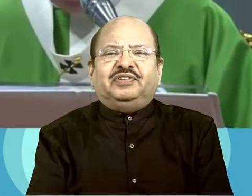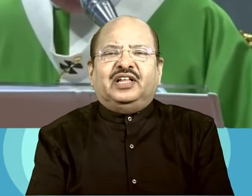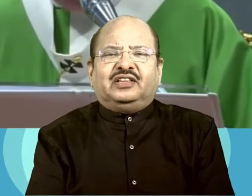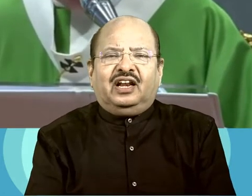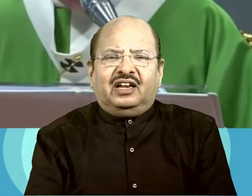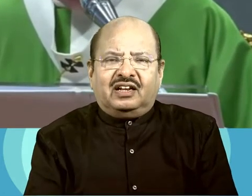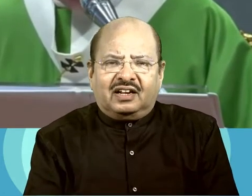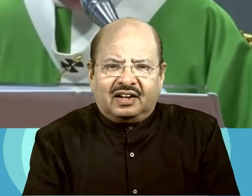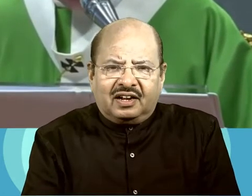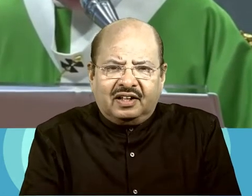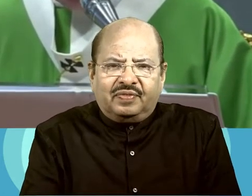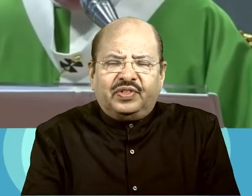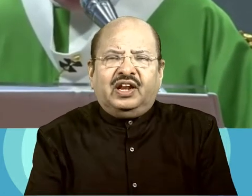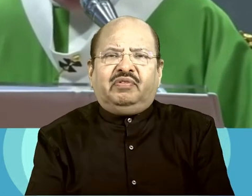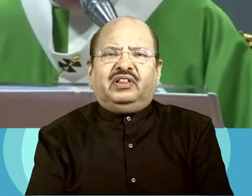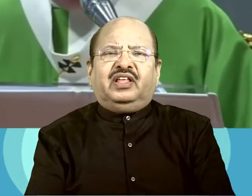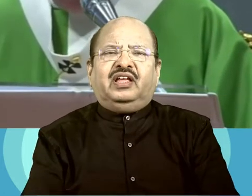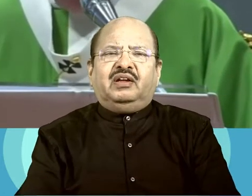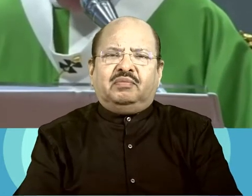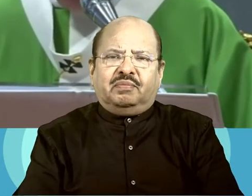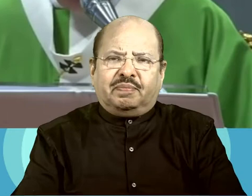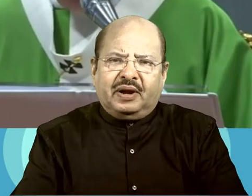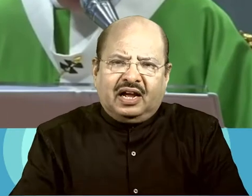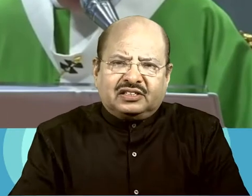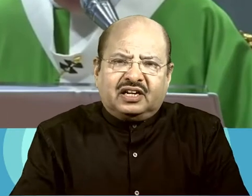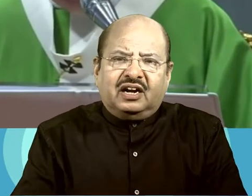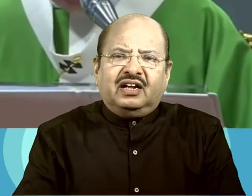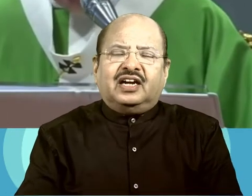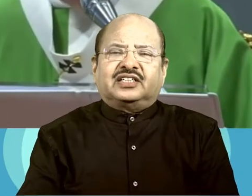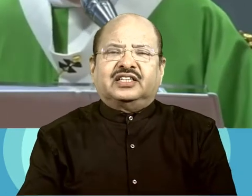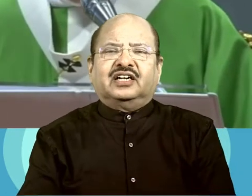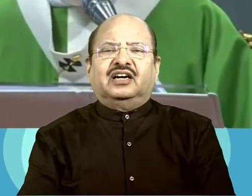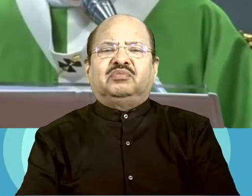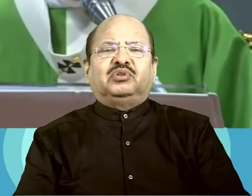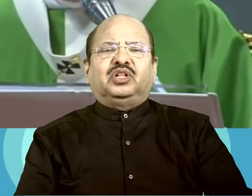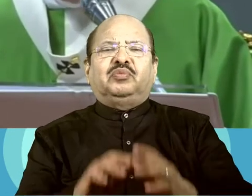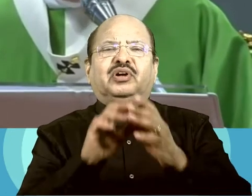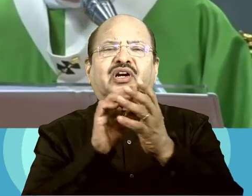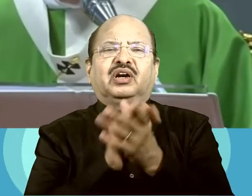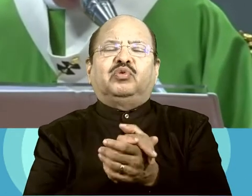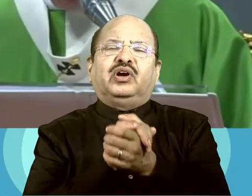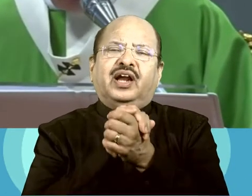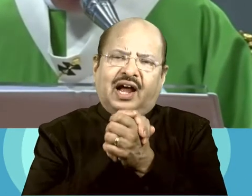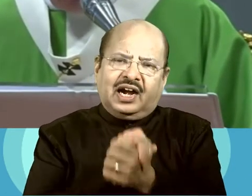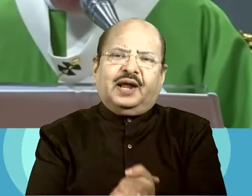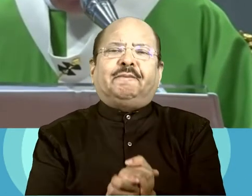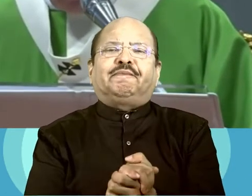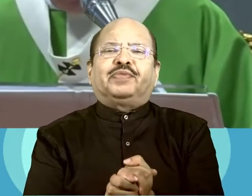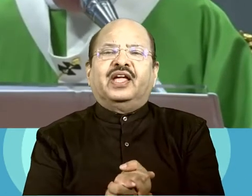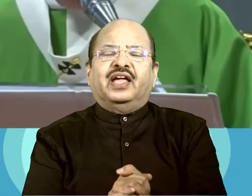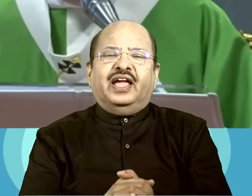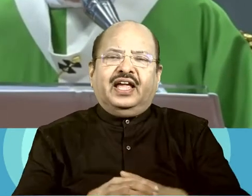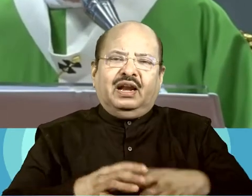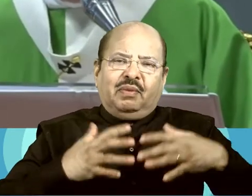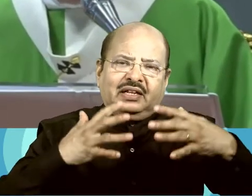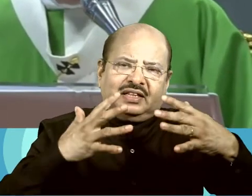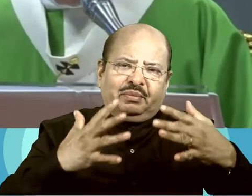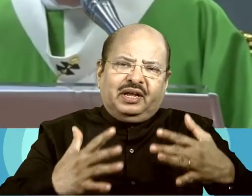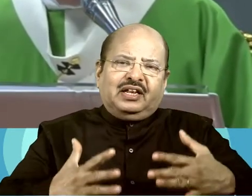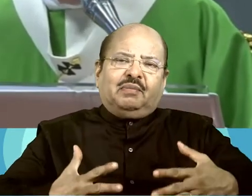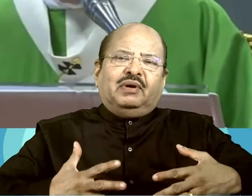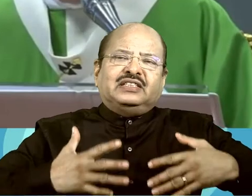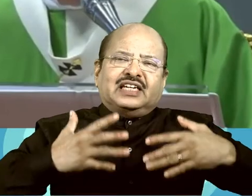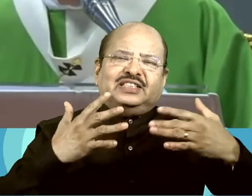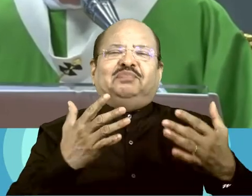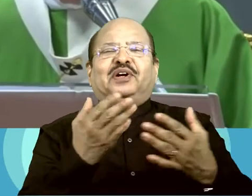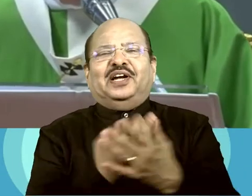നമ്മുടെ ജീവിതത്തിൽ നിരവധി പ്രയാസങ്ങളും കഷ്ടതകളും ബുദ്ധിമുട്ടുകളും ഉണ്ടാകണം, എങ്കിൽ